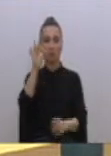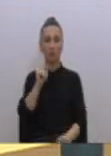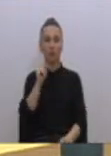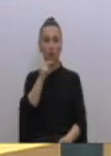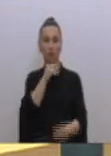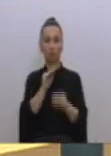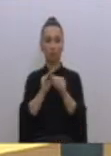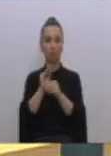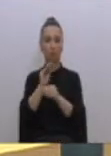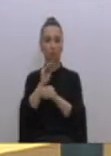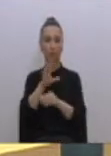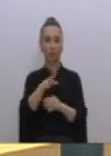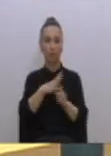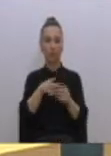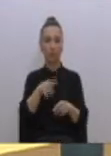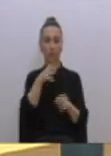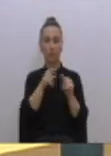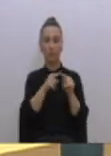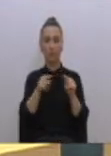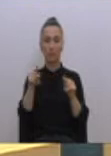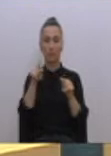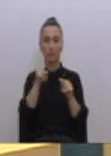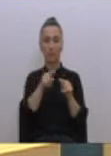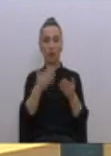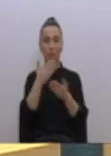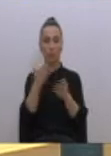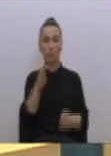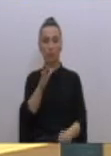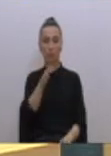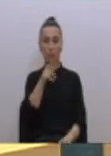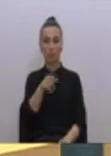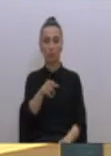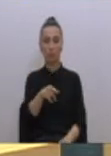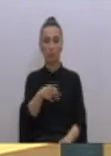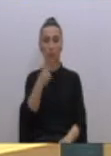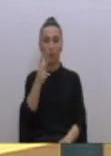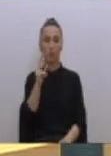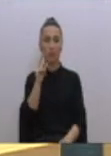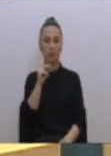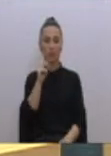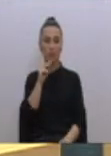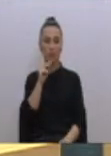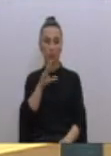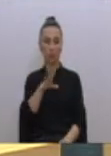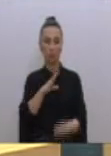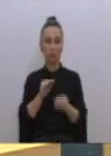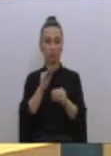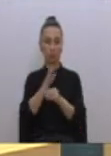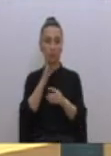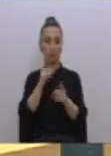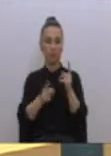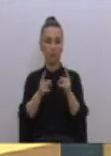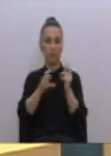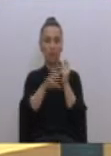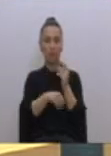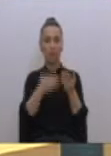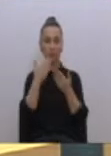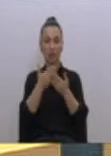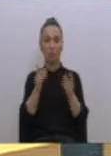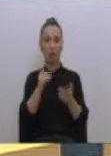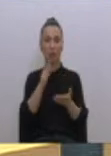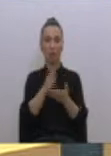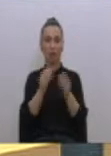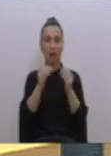ზრდაზე, თუმცა ჩვენ წლის განმავლობაში შევცვალეთ პროგნოზები და საბოლოო ორნიშნა ეკონომიკური ზრდის პროგნოზი გქონდა, ნამდვილად საბოლოო მონაცემი, რაც